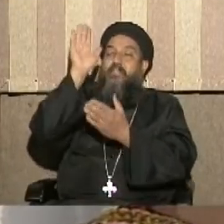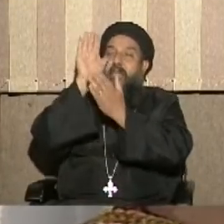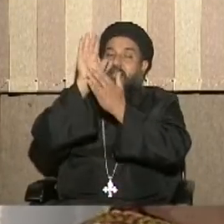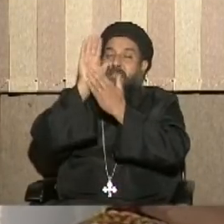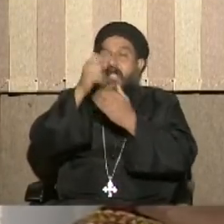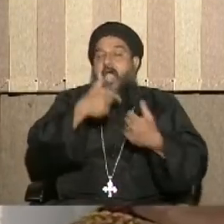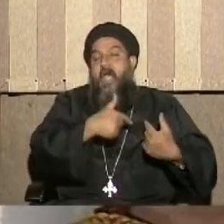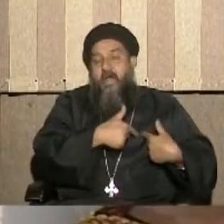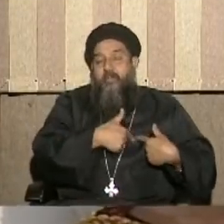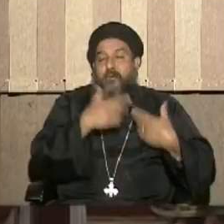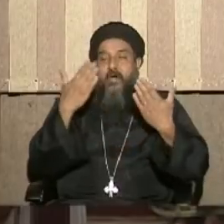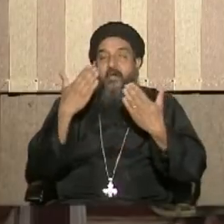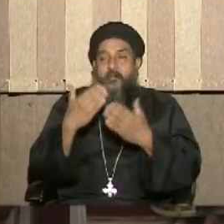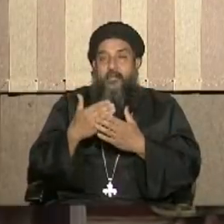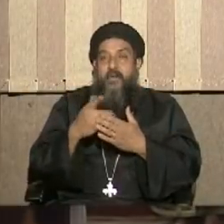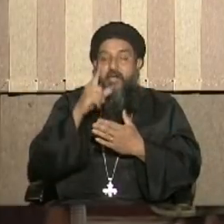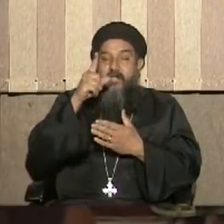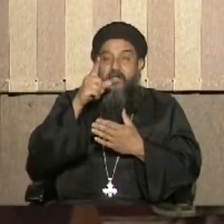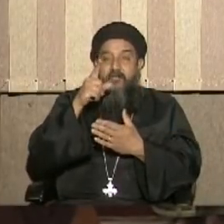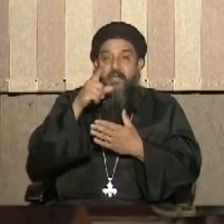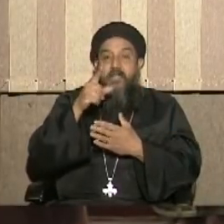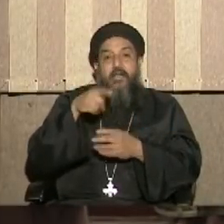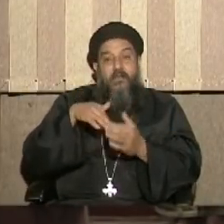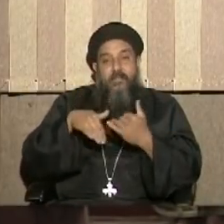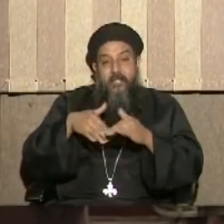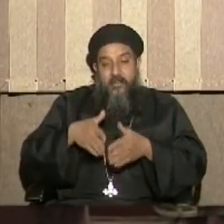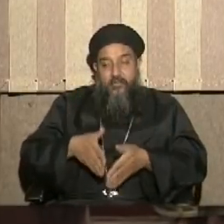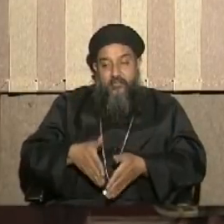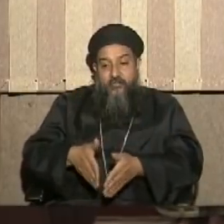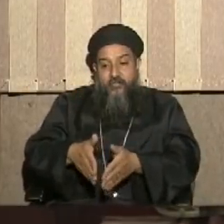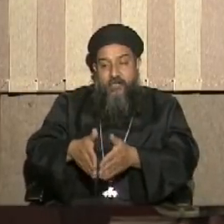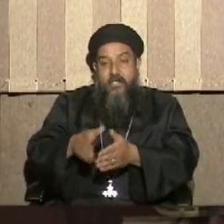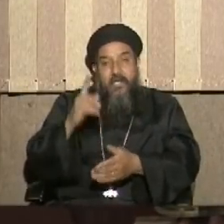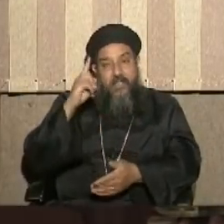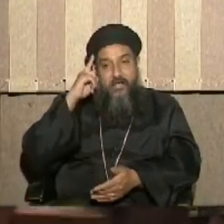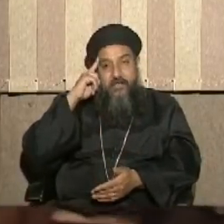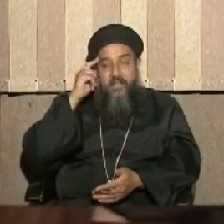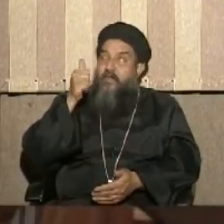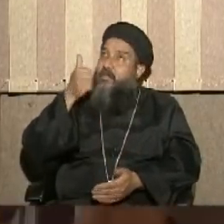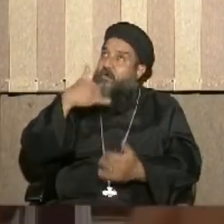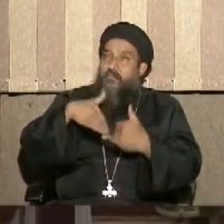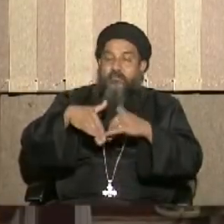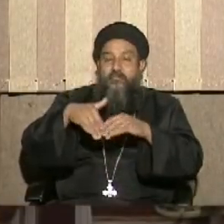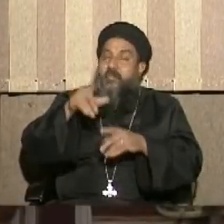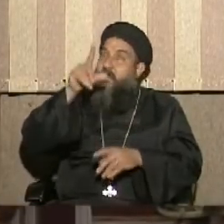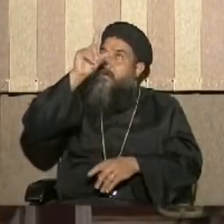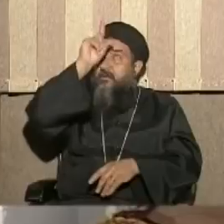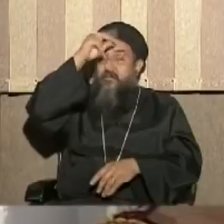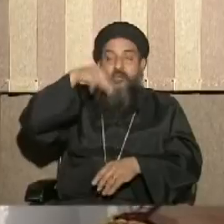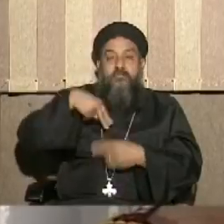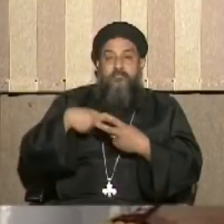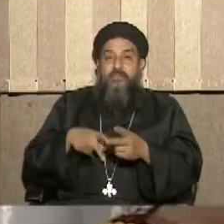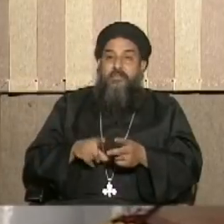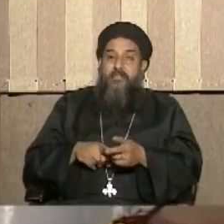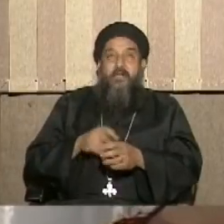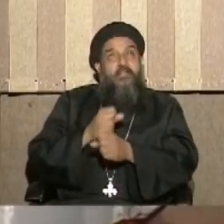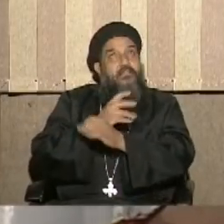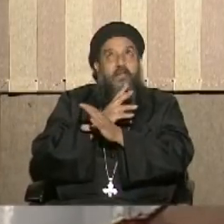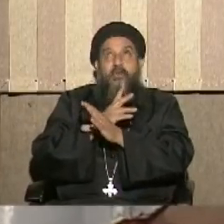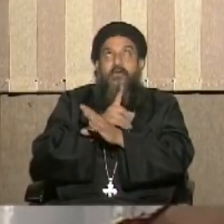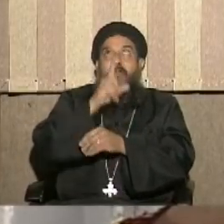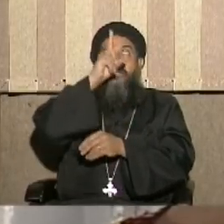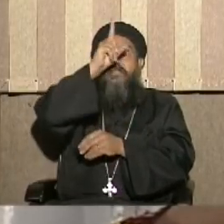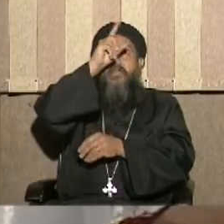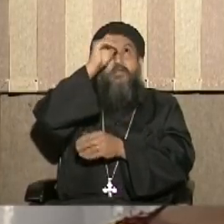محتاجين ايدك تلمس قلبنا. يا رب ان كان ده صالح لينا فلتكن ارادتك، وان كان غير صالح فانزعه عنا،